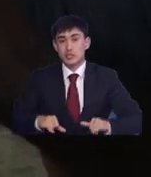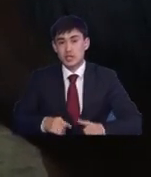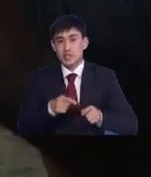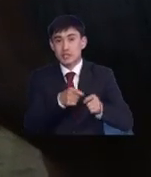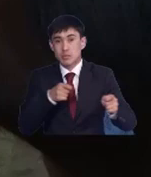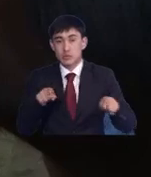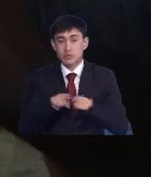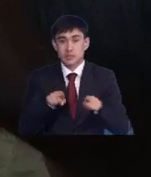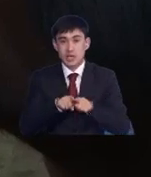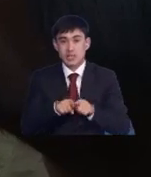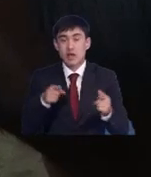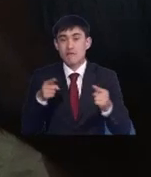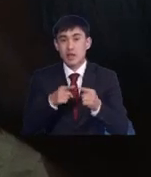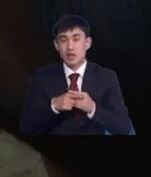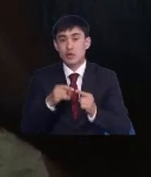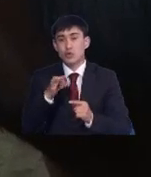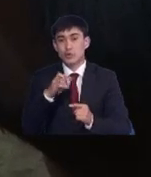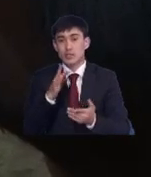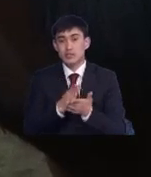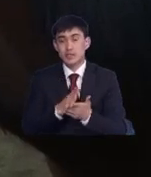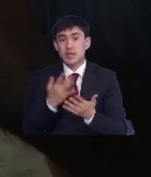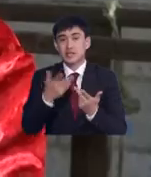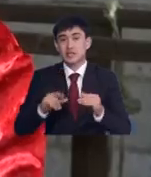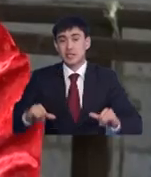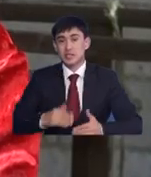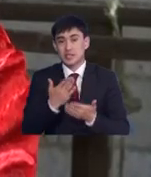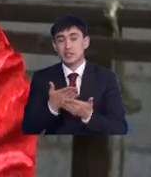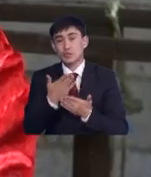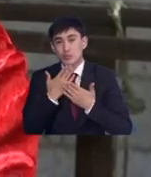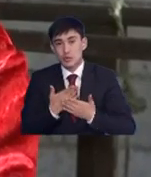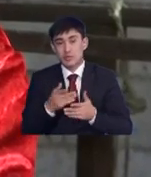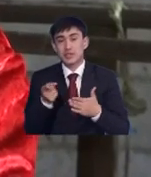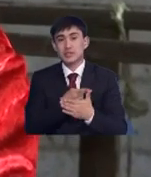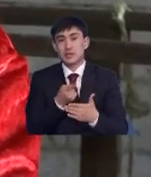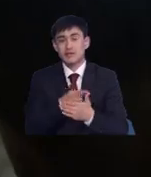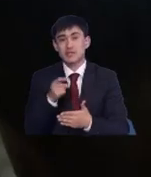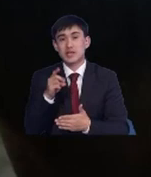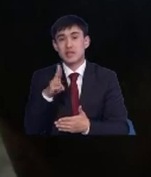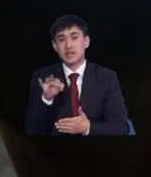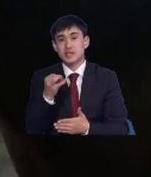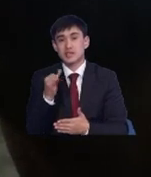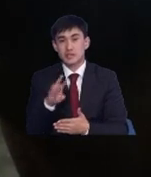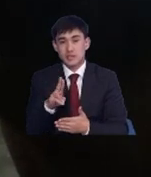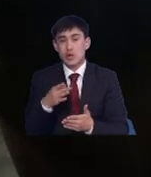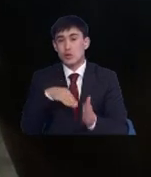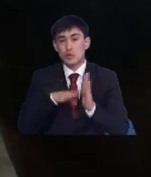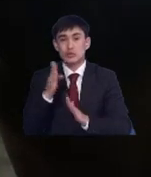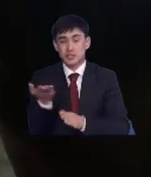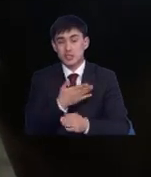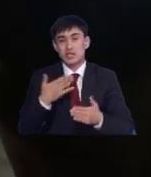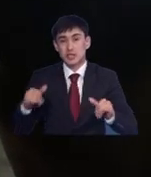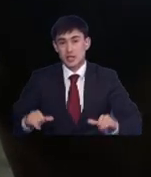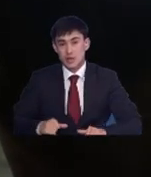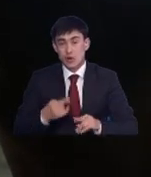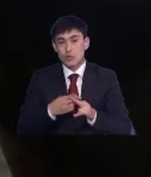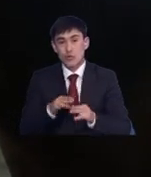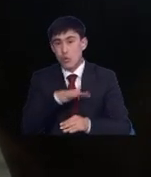из лука также сдаём в аренду юрты среди лошадей у меня есть любимчик его зовут дерзкий думаю что он самый лучший среди наших коней